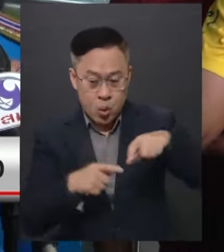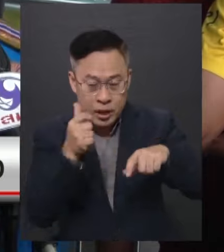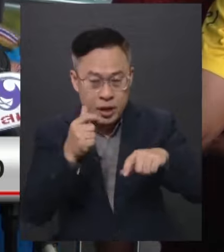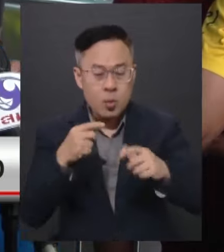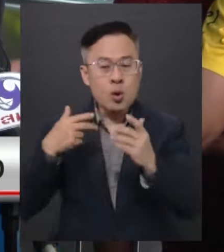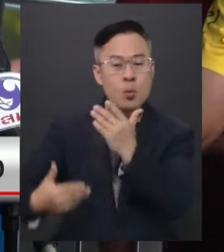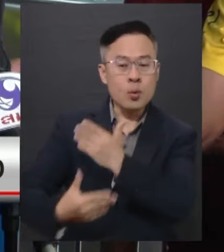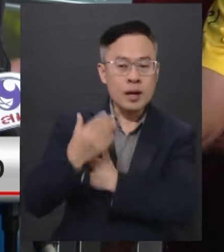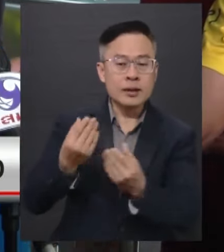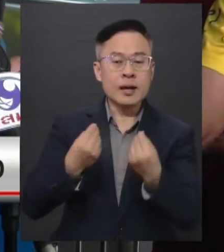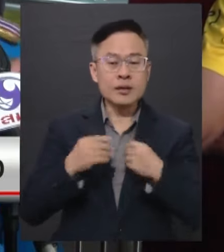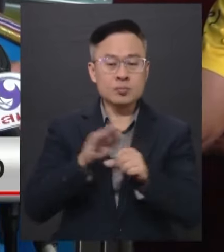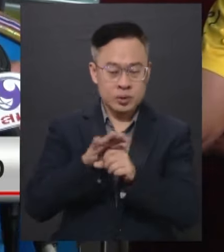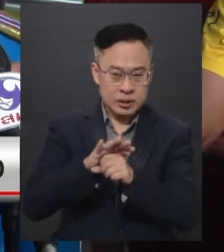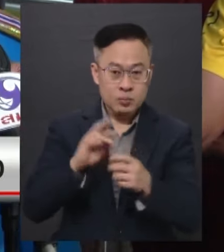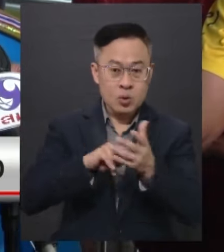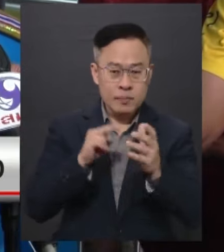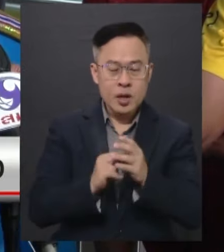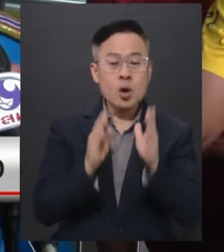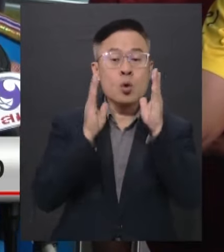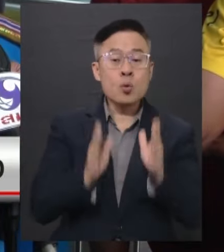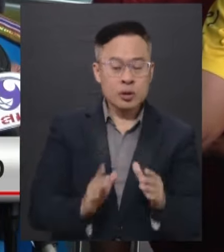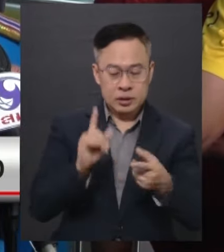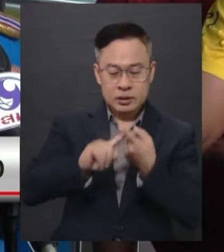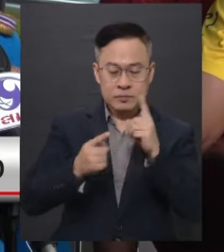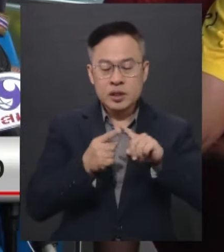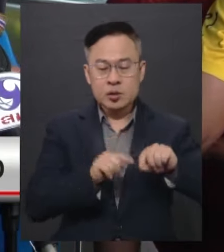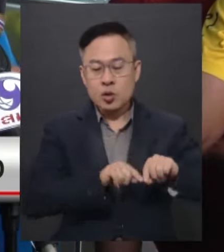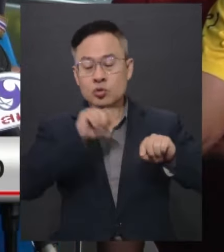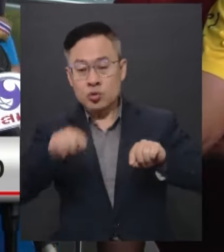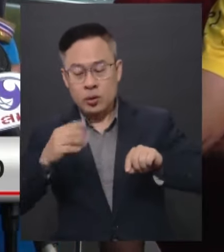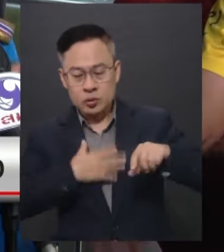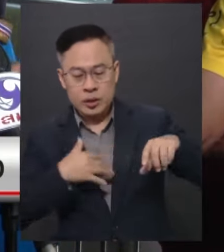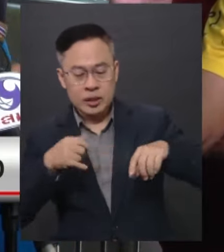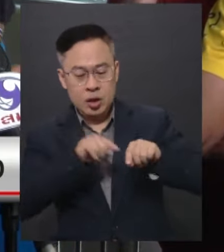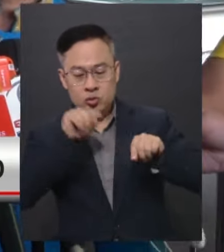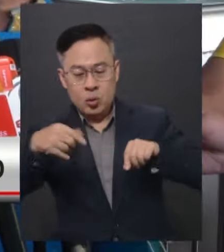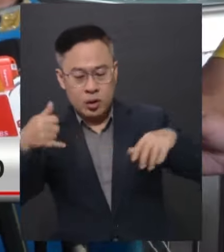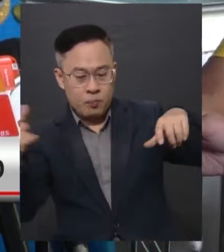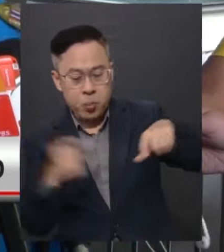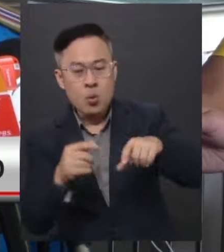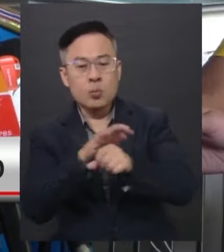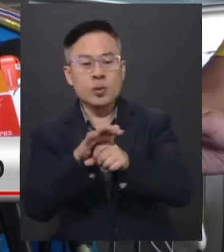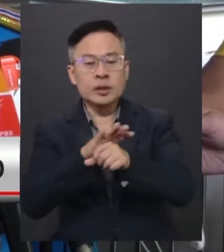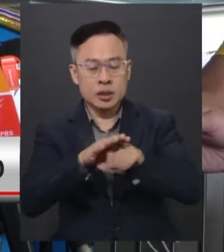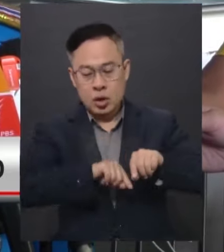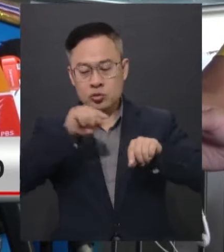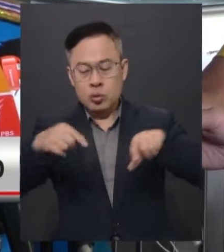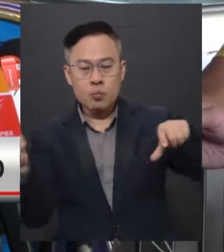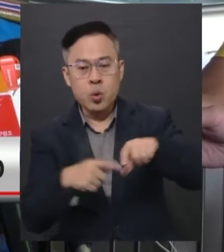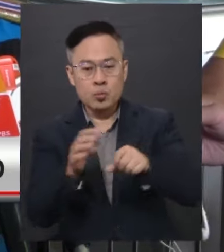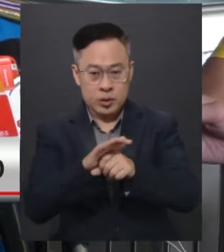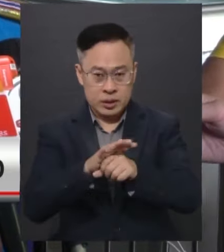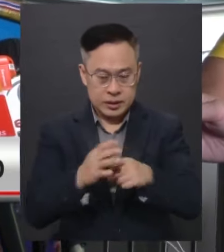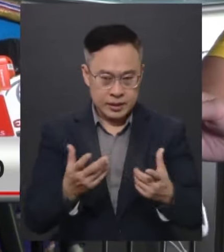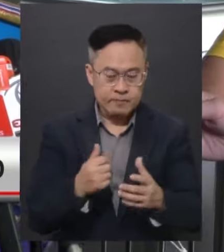มาพอดีแต่ก็ต้องชื่นชมนะว่าอาอยู่ถูกที่ถูกเวลาแล้วก็เซนส์บอเนี่ยคือมันมาอยู่ตรงนั้นพอดีแต่ว่าคุณเลือกที่จะถ้าเกิด